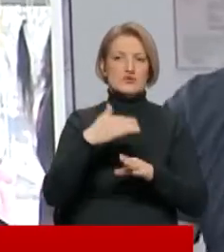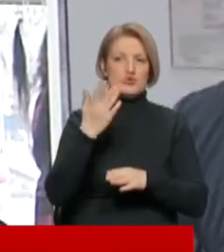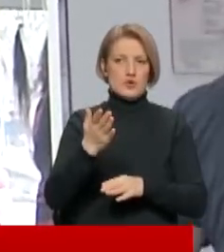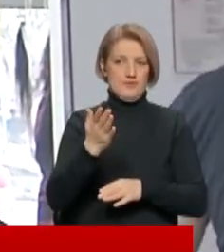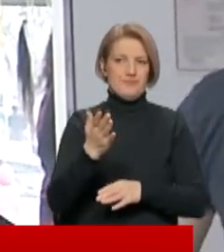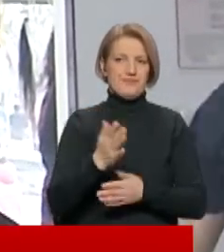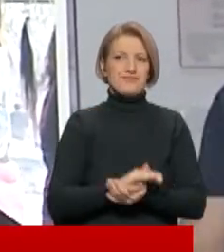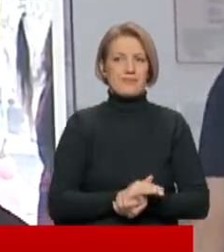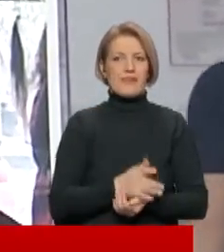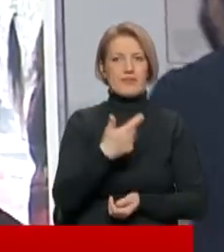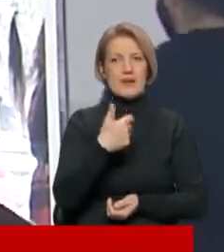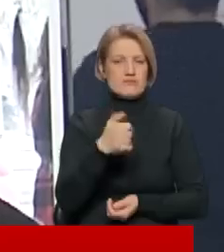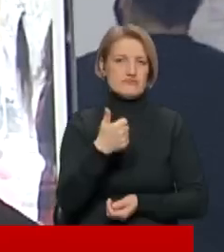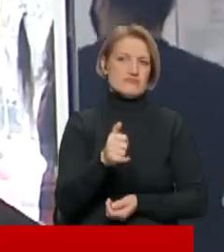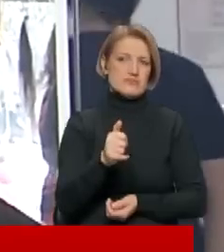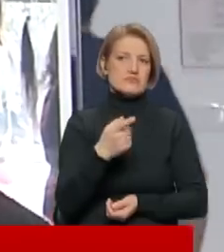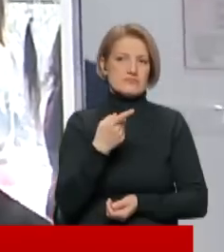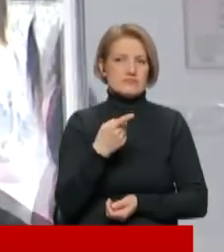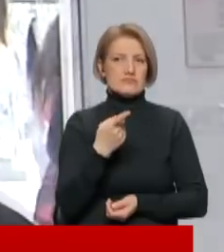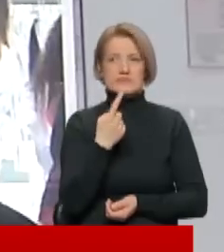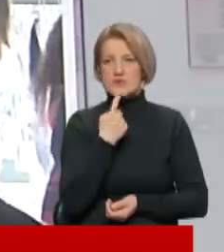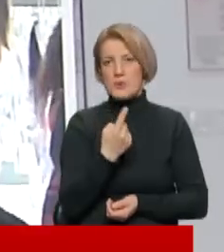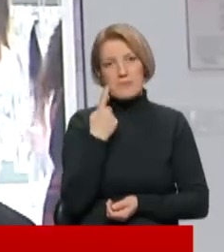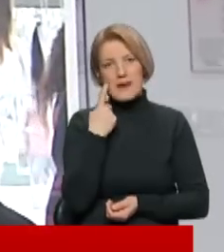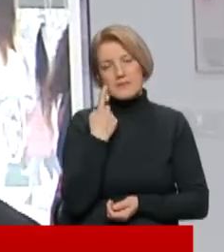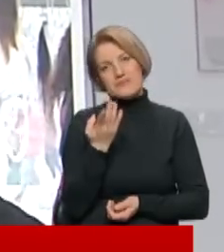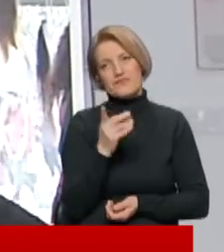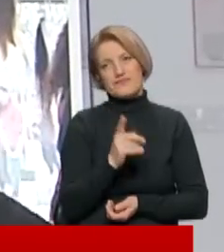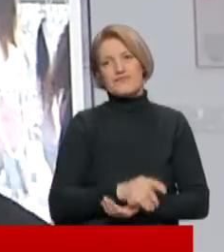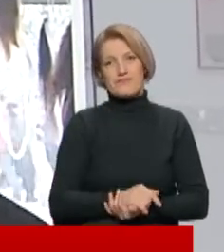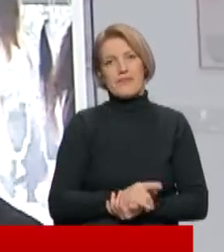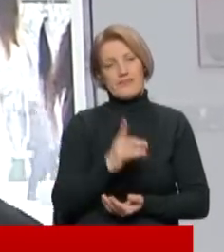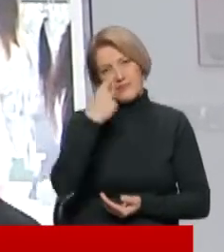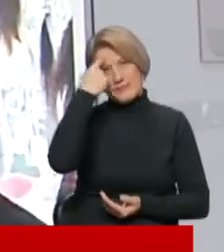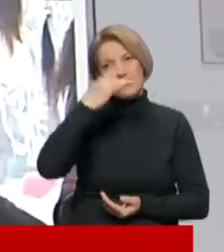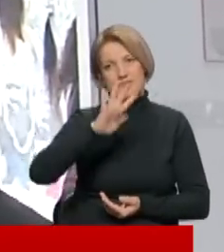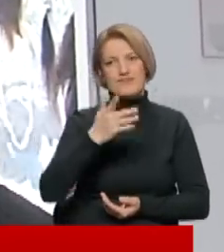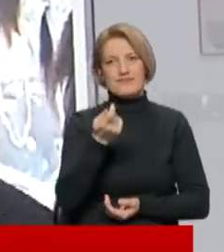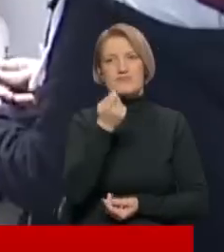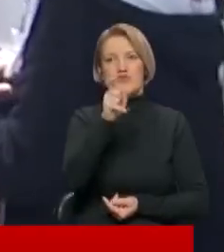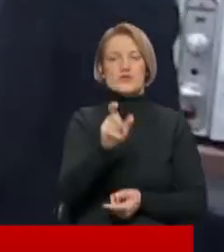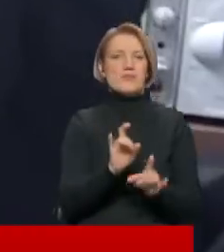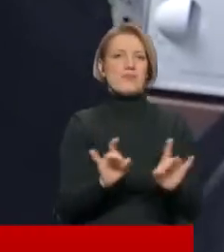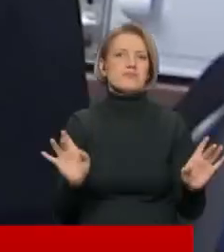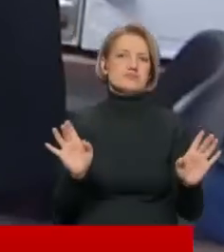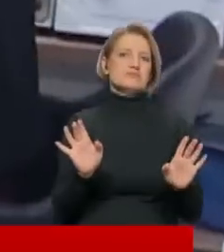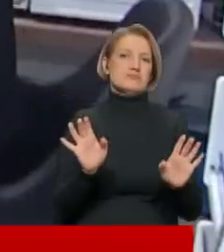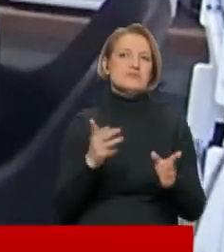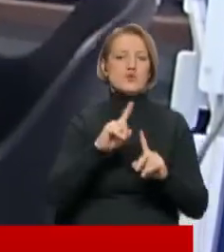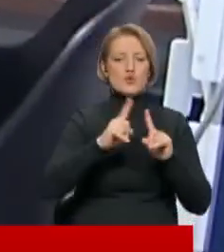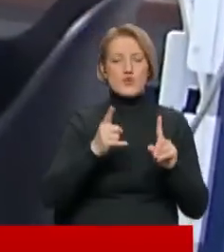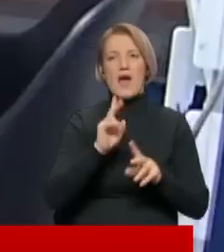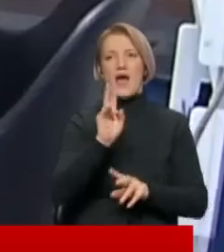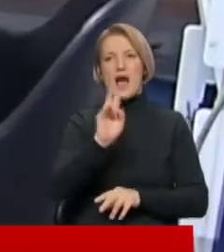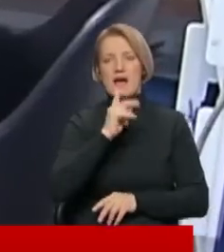herhalde atmış deniliyor ama dur bakalım onu da çalışan var Muhtemelen bir işçi alımına geçecek kirası